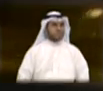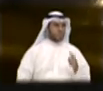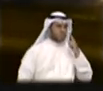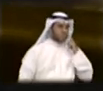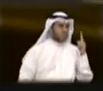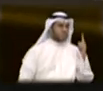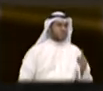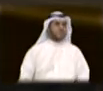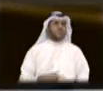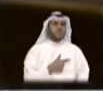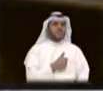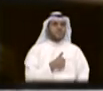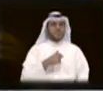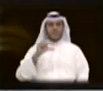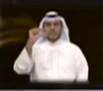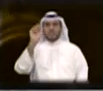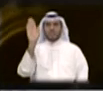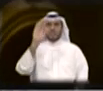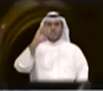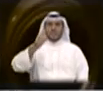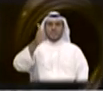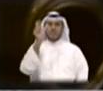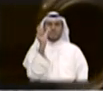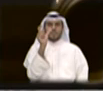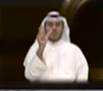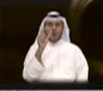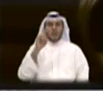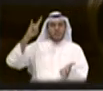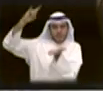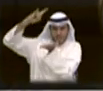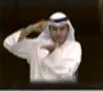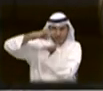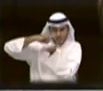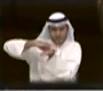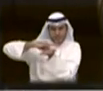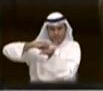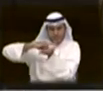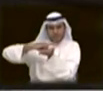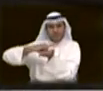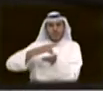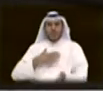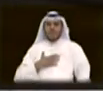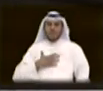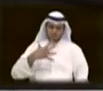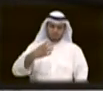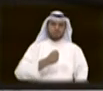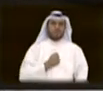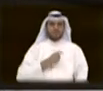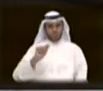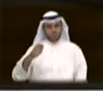وصلت الطائرة الجديدة دسمان إلى أرض مطار الكويت الدولي لتتسلمها رسمياً الخطوط الجوية